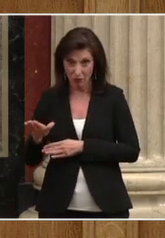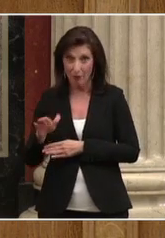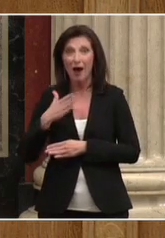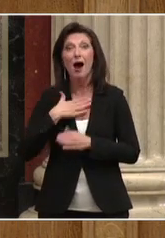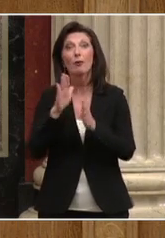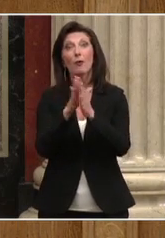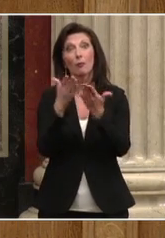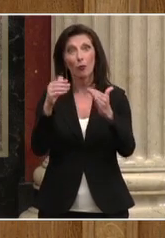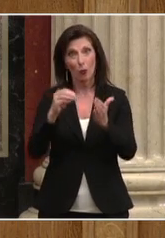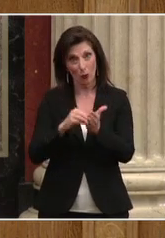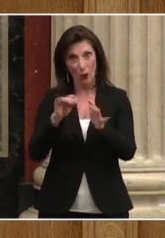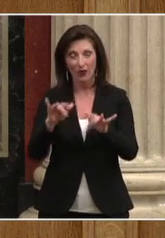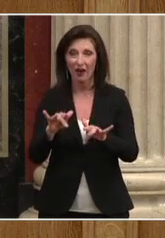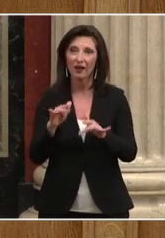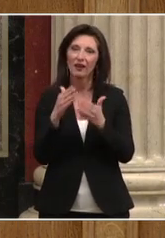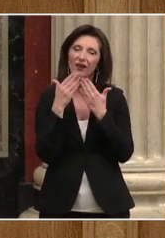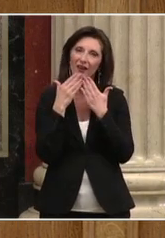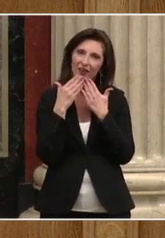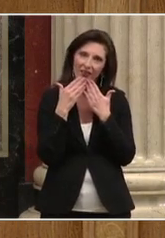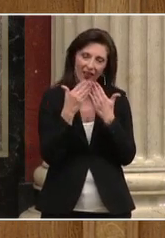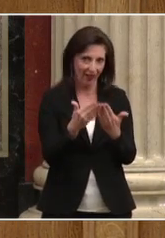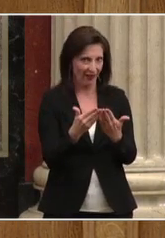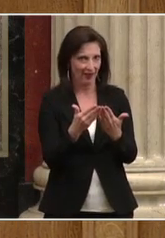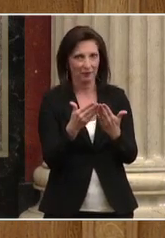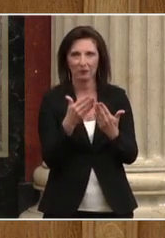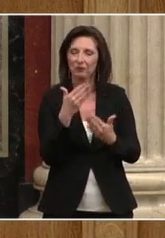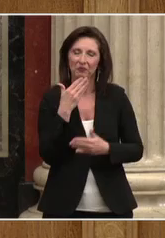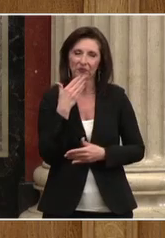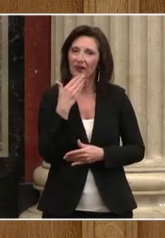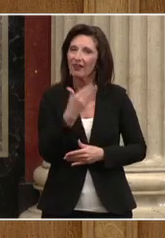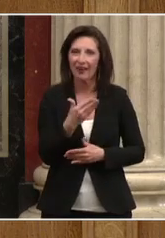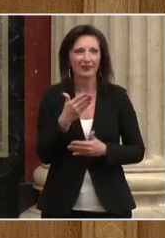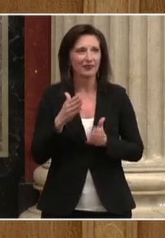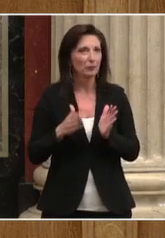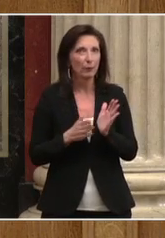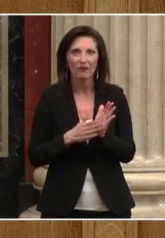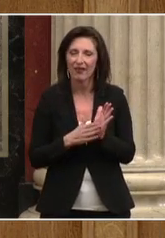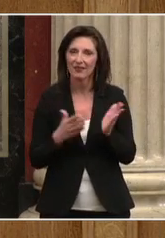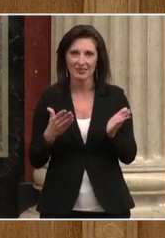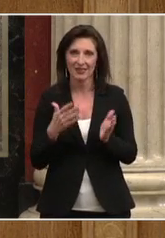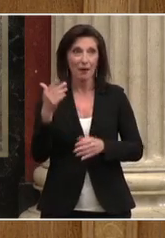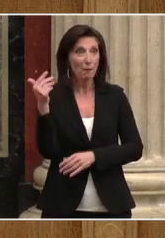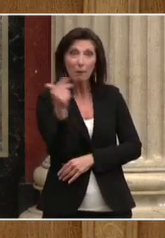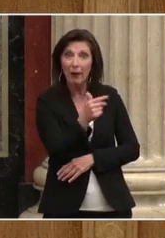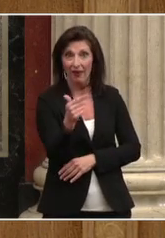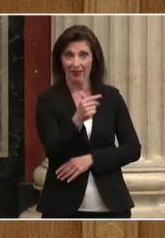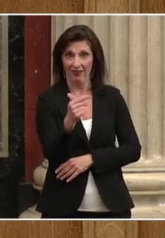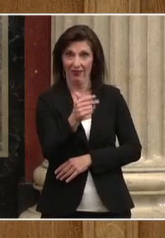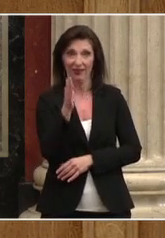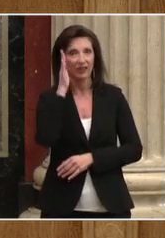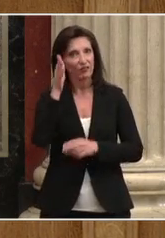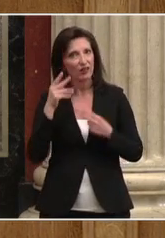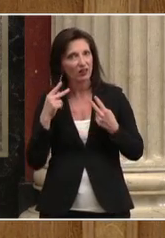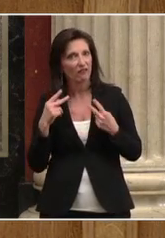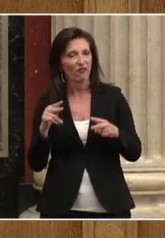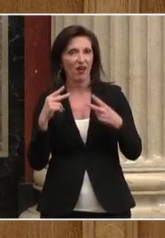Ich danke Ihnen. Ich danke Ihnen, denn das zeigt, dass Sie beide weiter